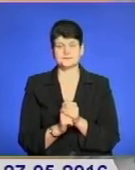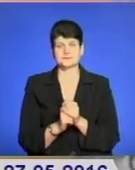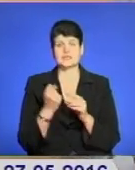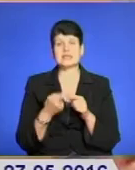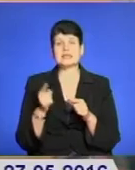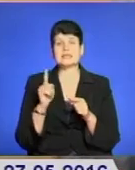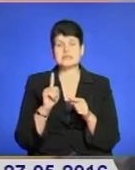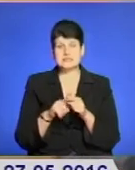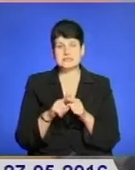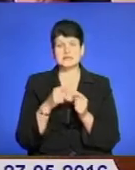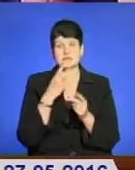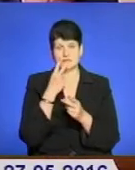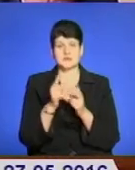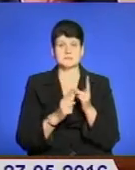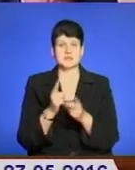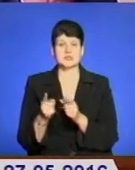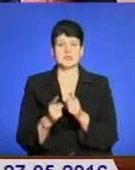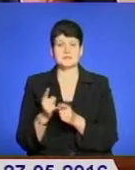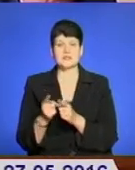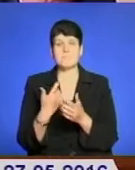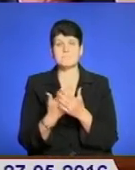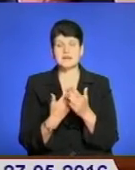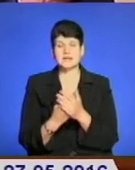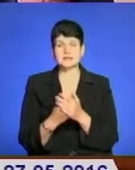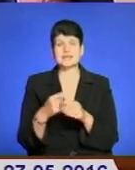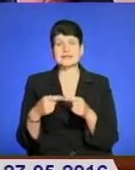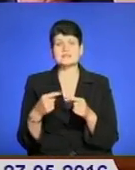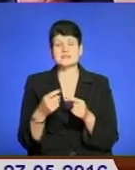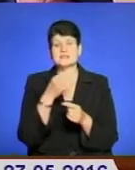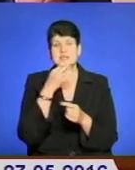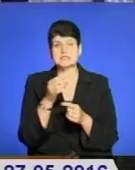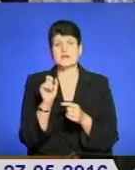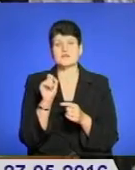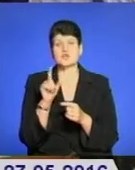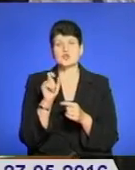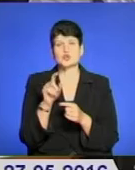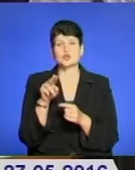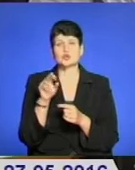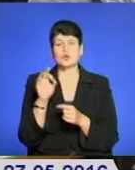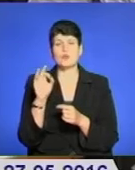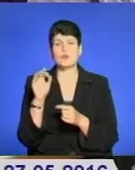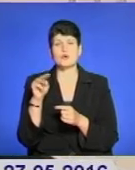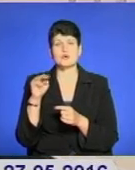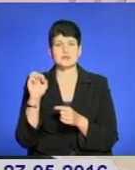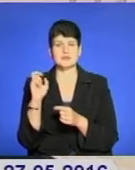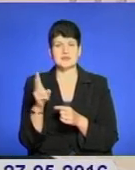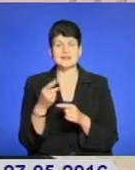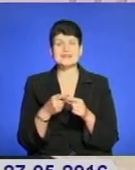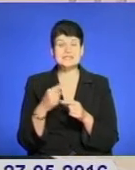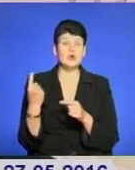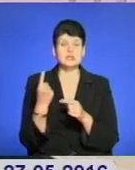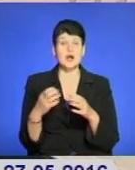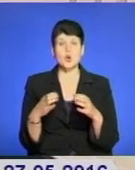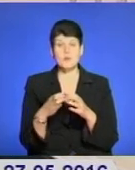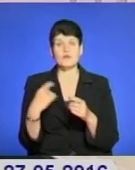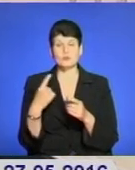Це очевидні зміни. Як приклад для наслідування, очільник області назвав Золотопотіцьку об'єднану територіальну громаду. Це одна з громад в